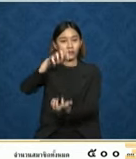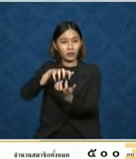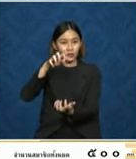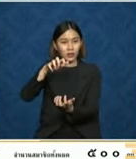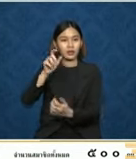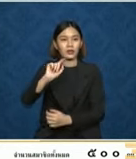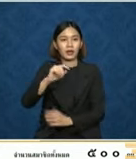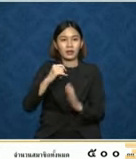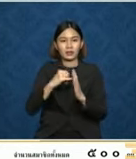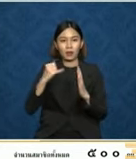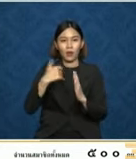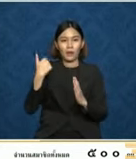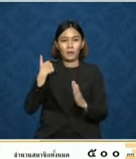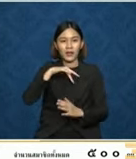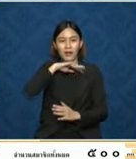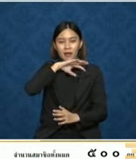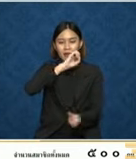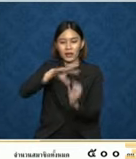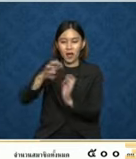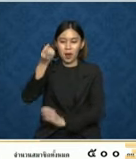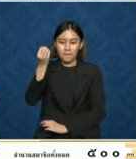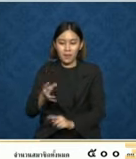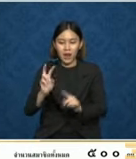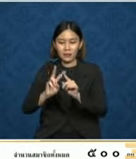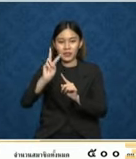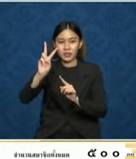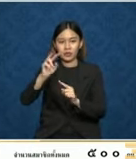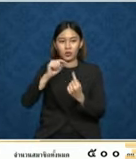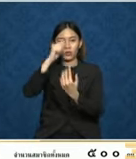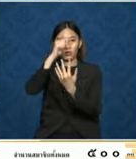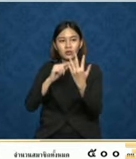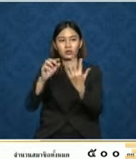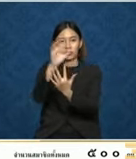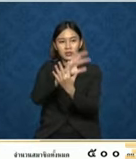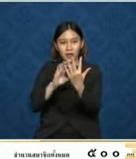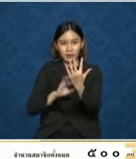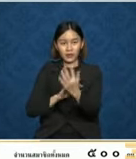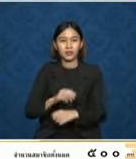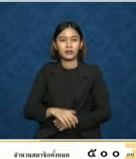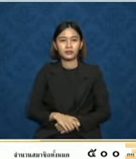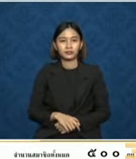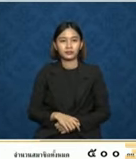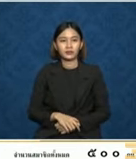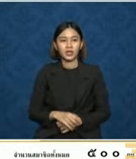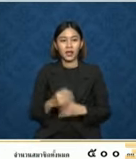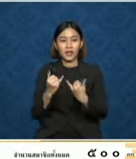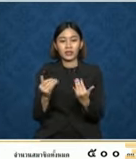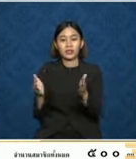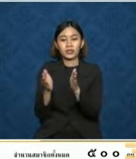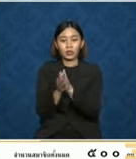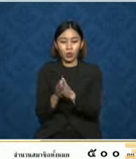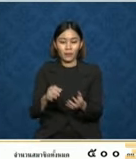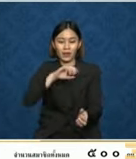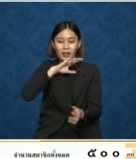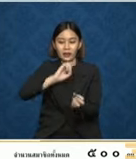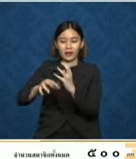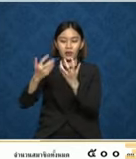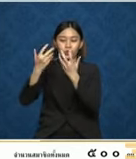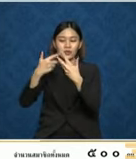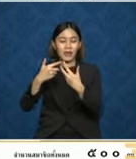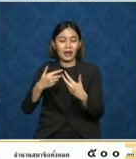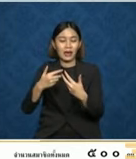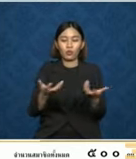ป็นจังหวัดที่มีขยะมูลฝอยมากเป็นอันดับ2ของประเทศเลยนะคะนี่ยังไม่รวมขยะอุตสาหกรรมข